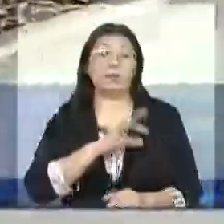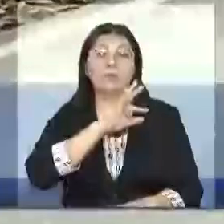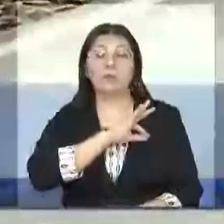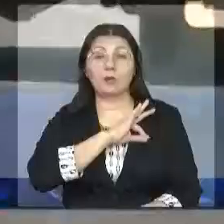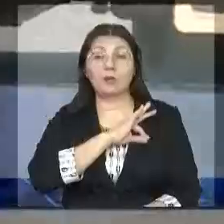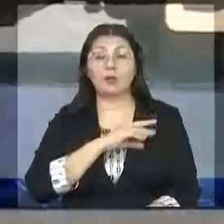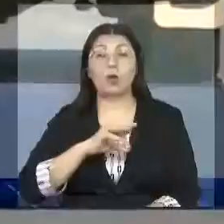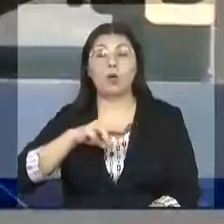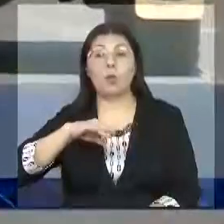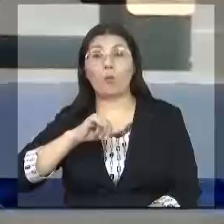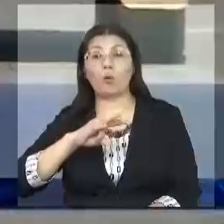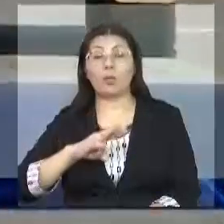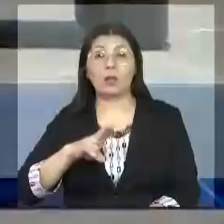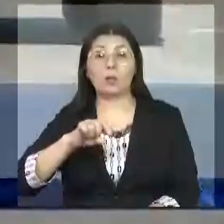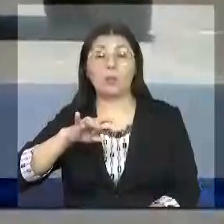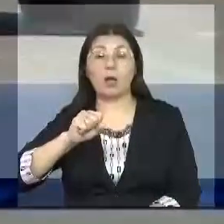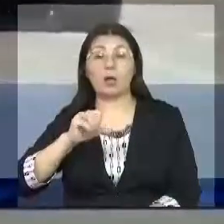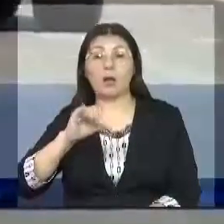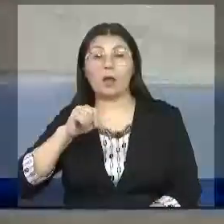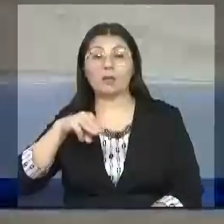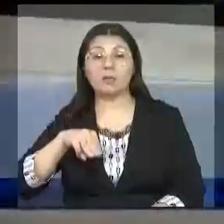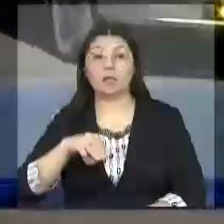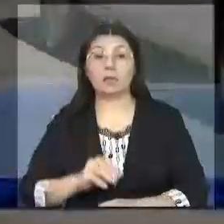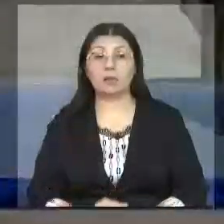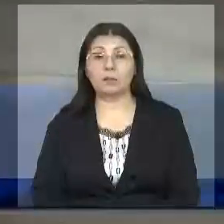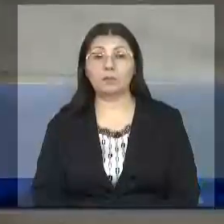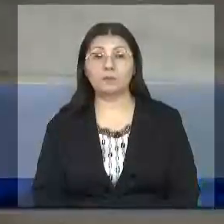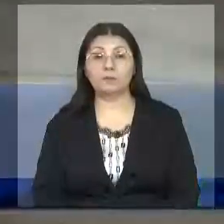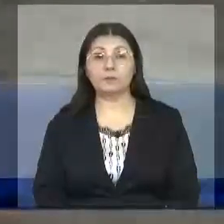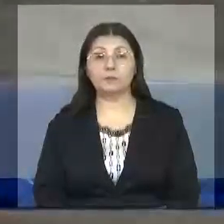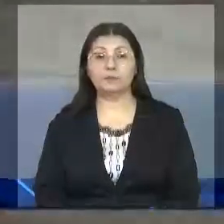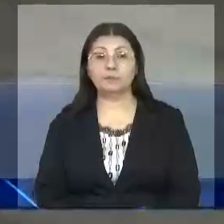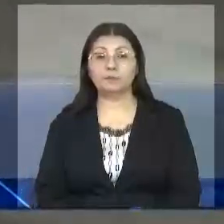Вотан и Парасат. Жасан Жылбаков, Нурбат Куантайло, Душан Жасланов, телеканал Актюбе.